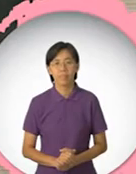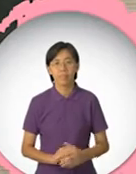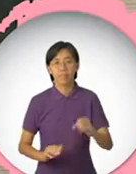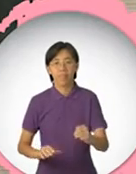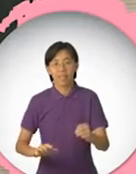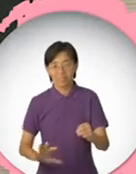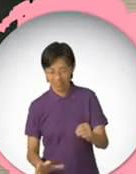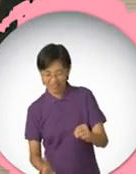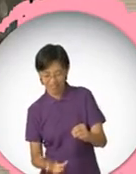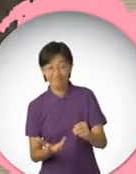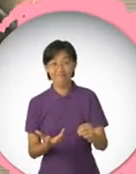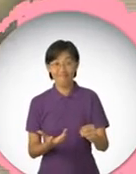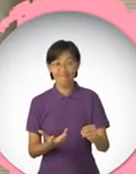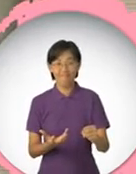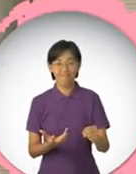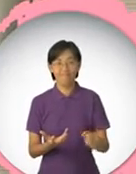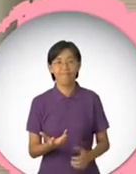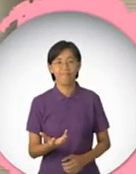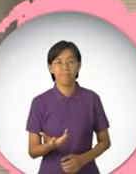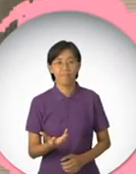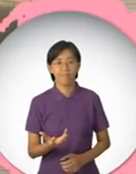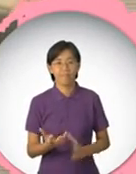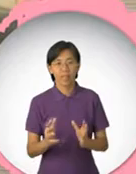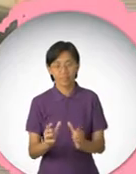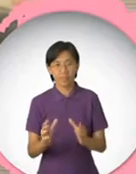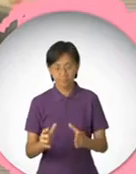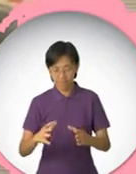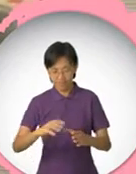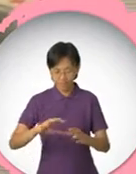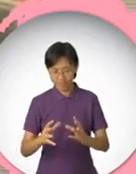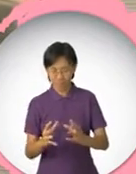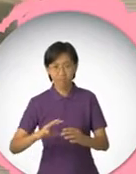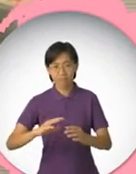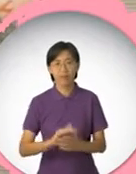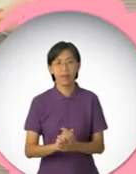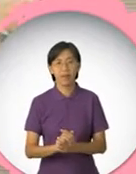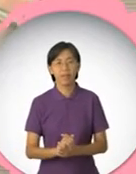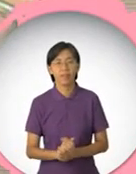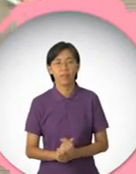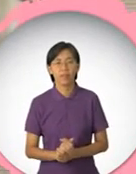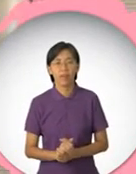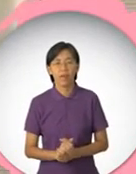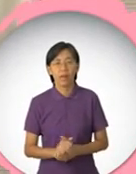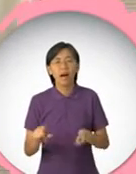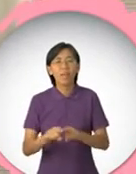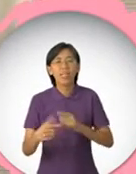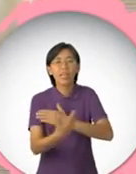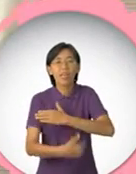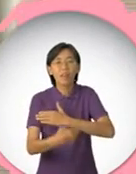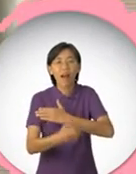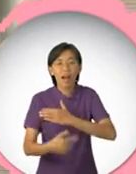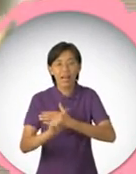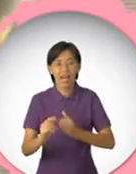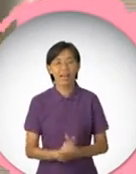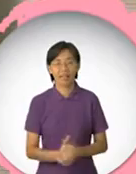ค่ะแล้วก็หยิบมันออกมาเนี่ยค่ะแล้วเราก็ทำผิวให้เรียบอะค่ะ ทำไมต้อง บางคนก็จะใช้คล้ายๆกับที่ทำขนมปังก็คือฟาดบนโต๊